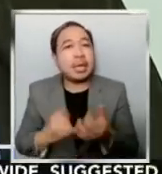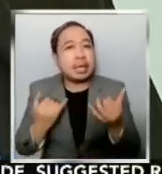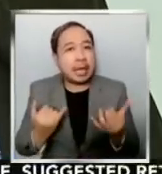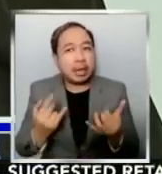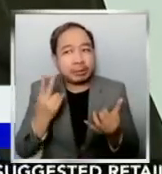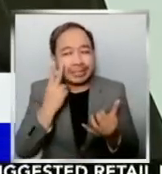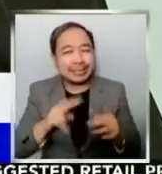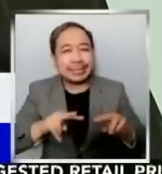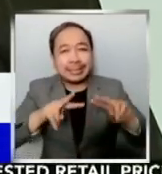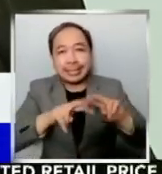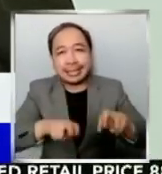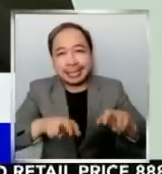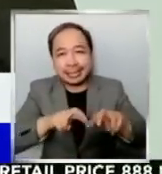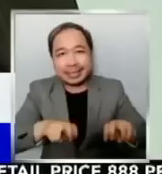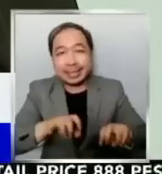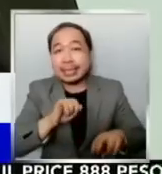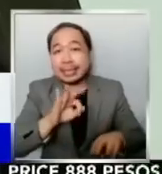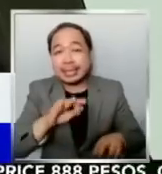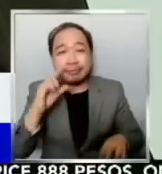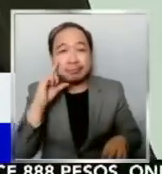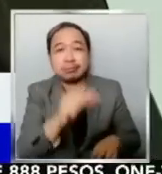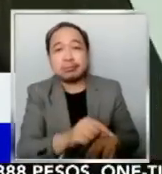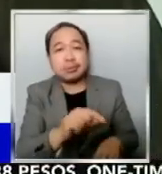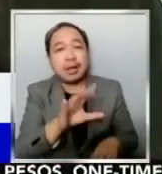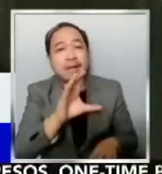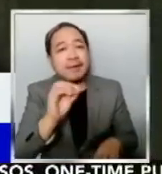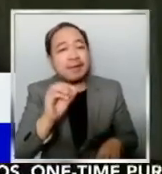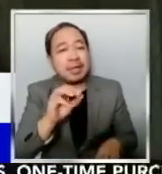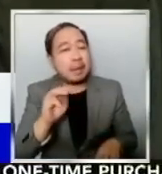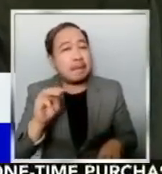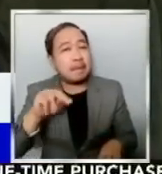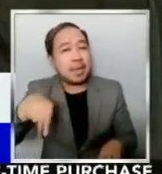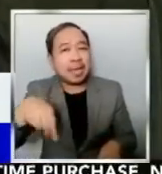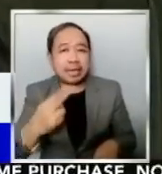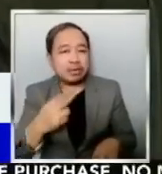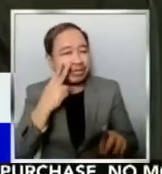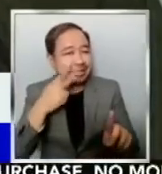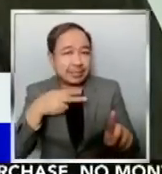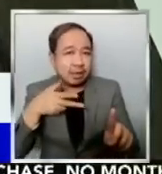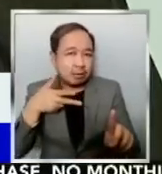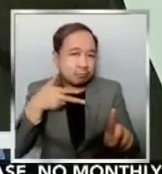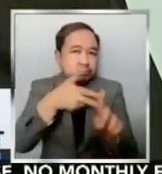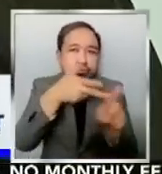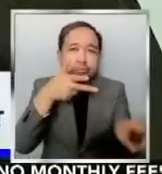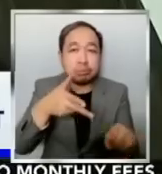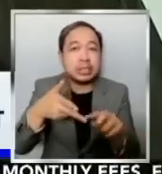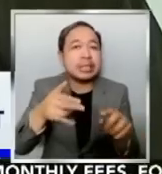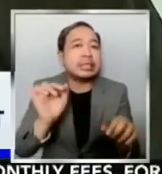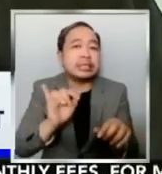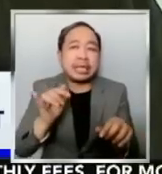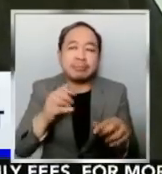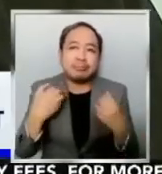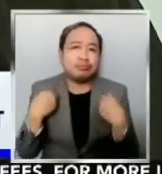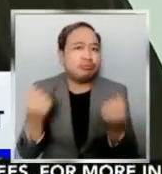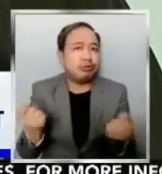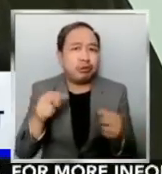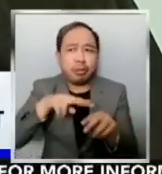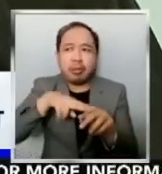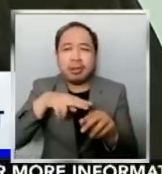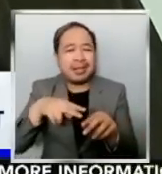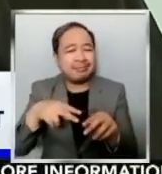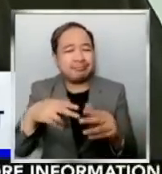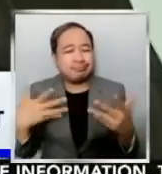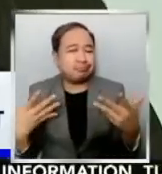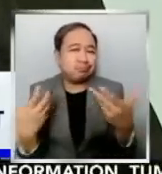ng 50 miles per hour, nabunggo ka sa isang solid object, para nahulog ka ng four-story building. Kaya nakikita mo, pag mga ganyan, ang bilis ng takbo,